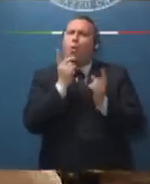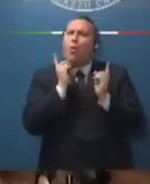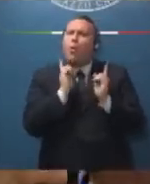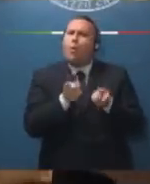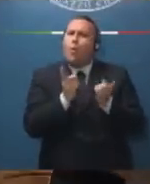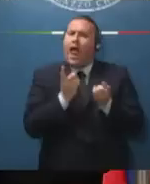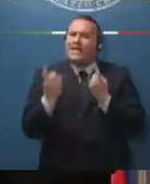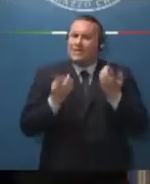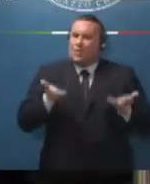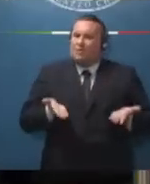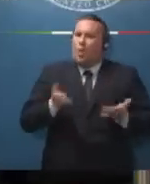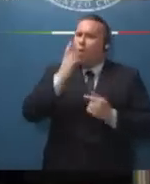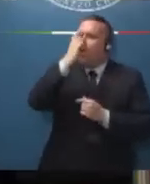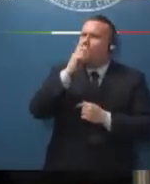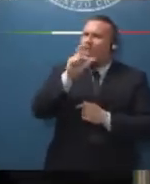situazione